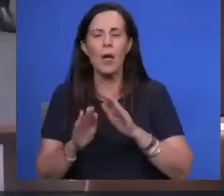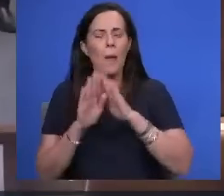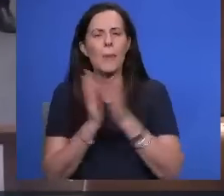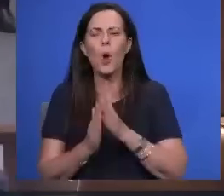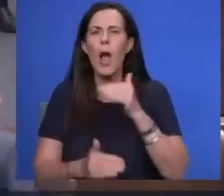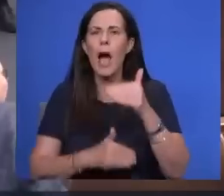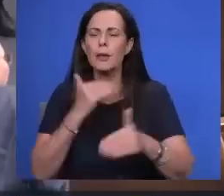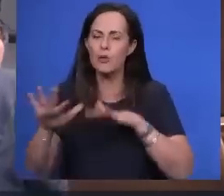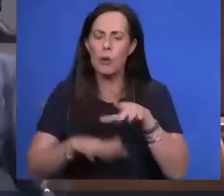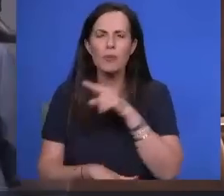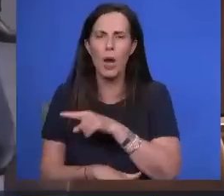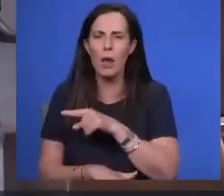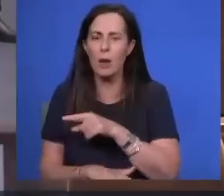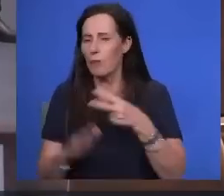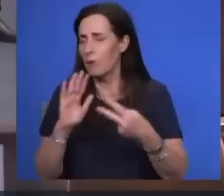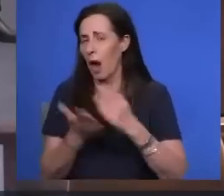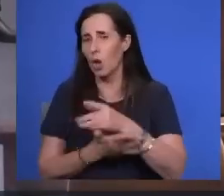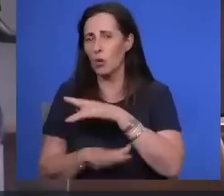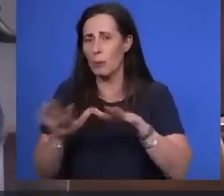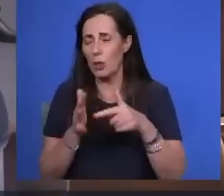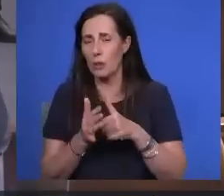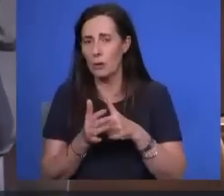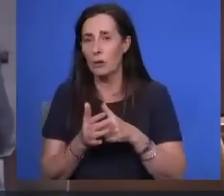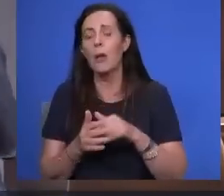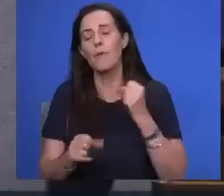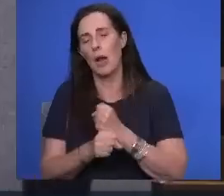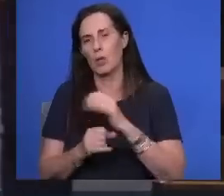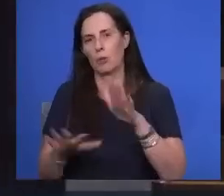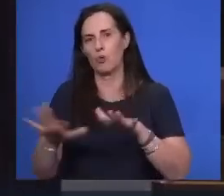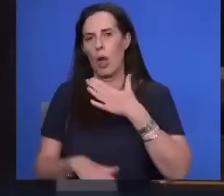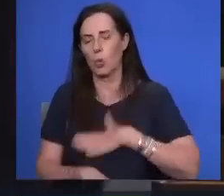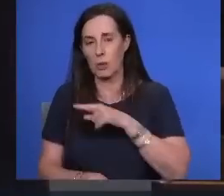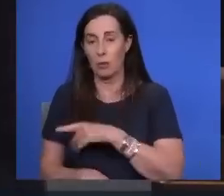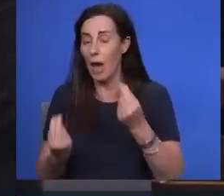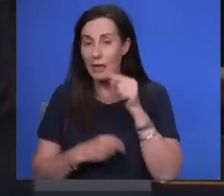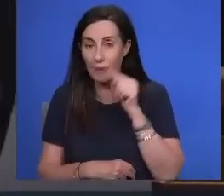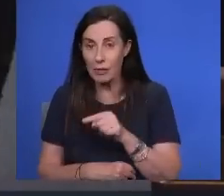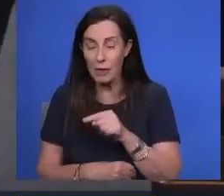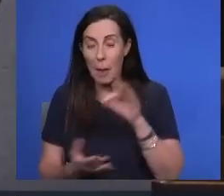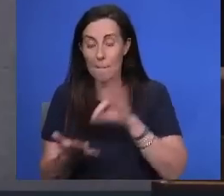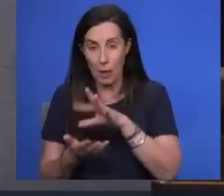התהליכים שהממשלה והמדיניות שלה ובמימוש המדיניות שלה. הדבר הזה ברגע